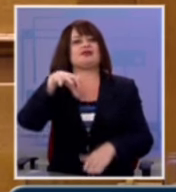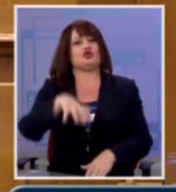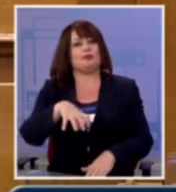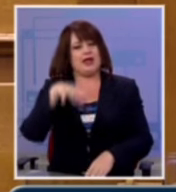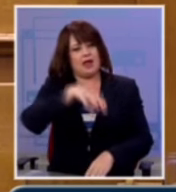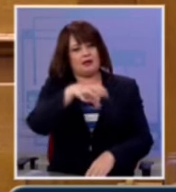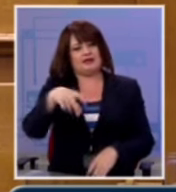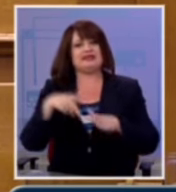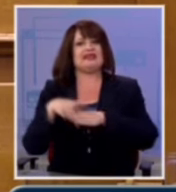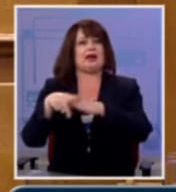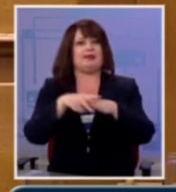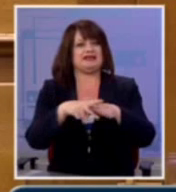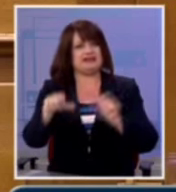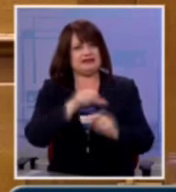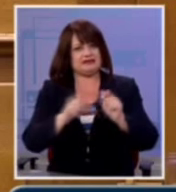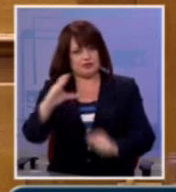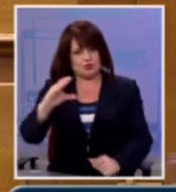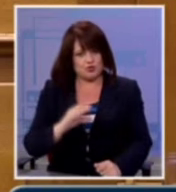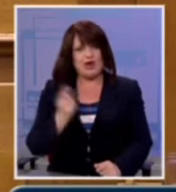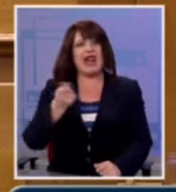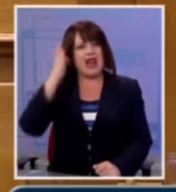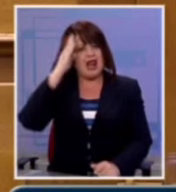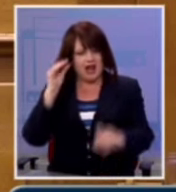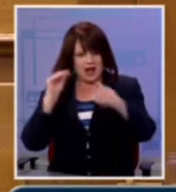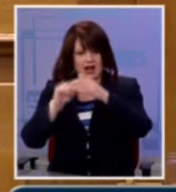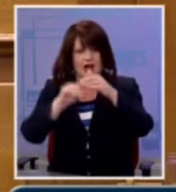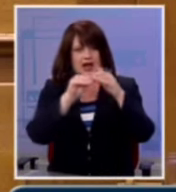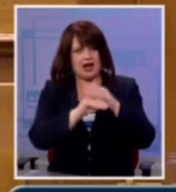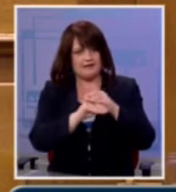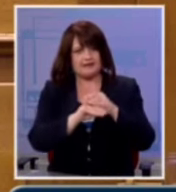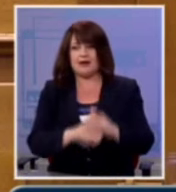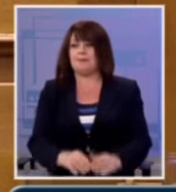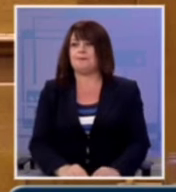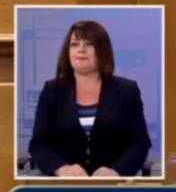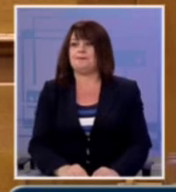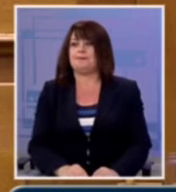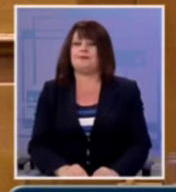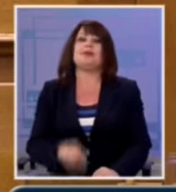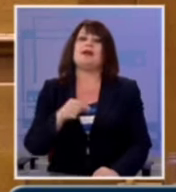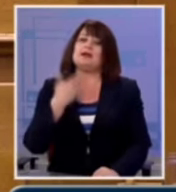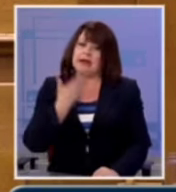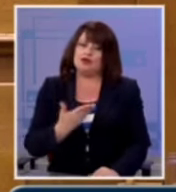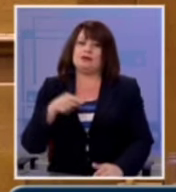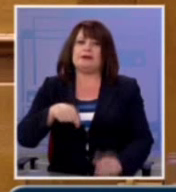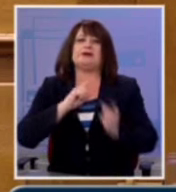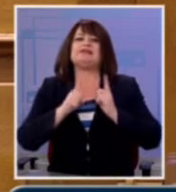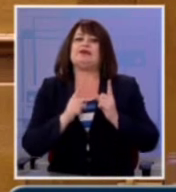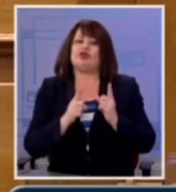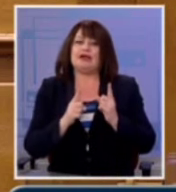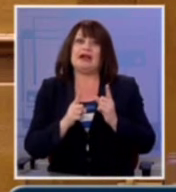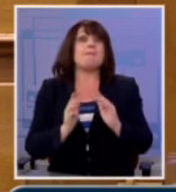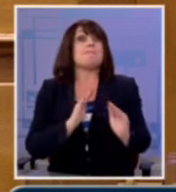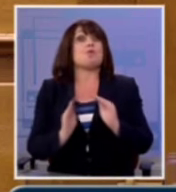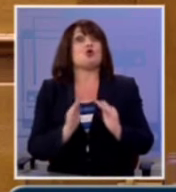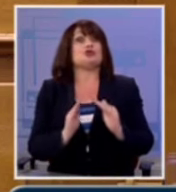με προφανώς κάποια χρήματα ανακεφαλαιοποίησης. Εν κατακλείδη, η παρούσα συμφωνία